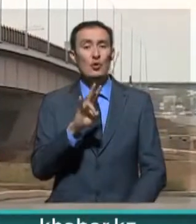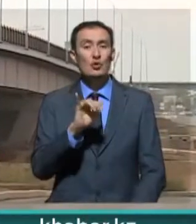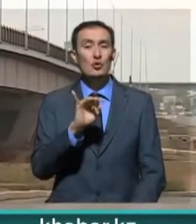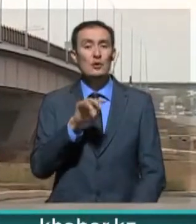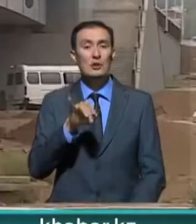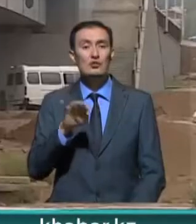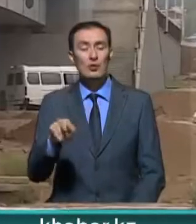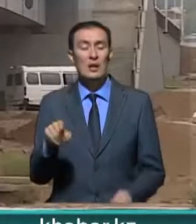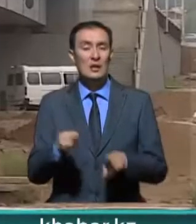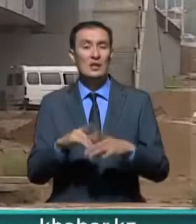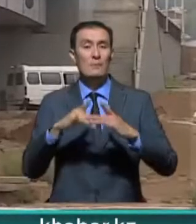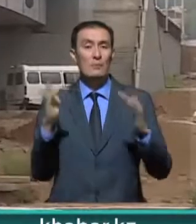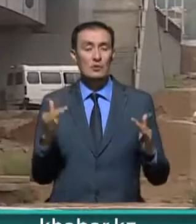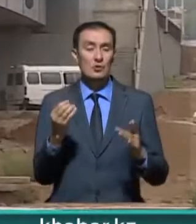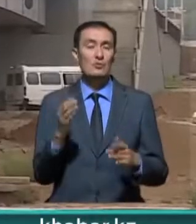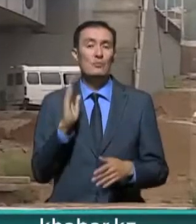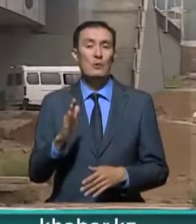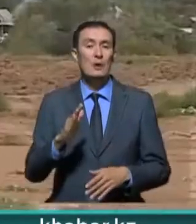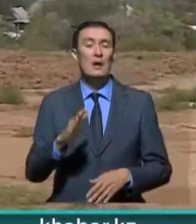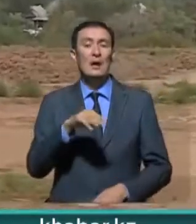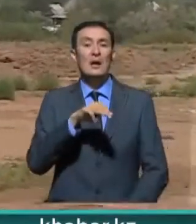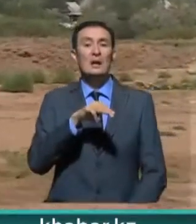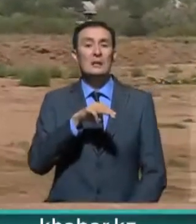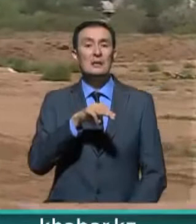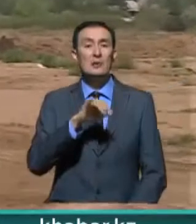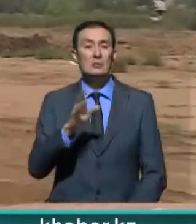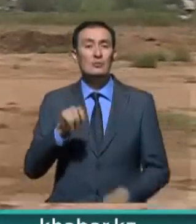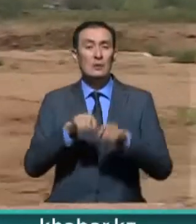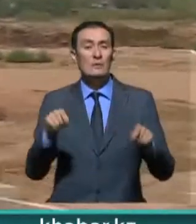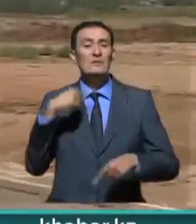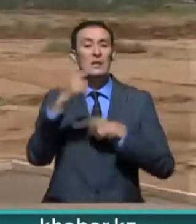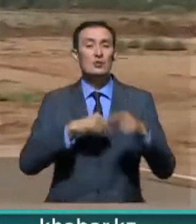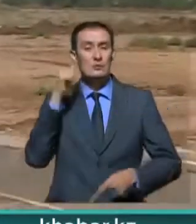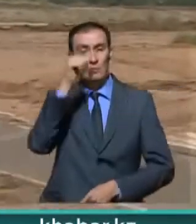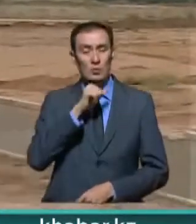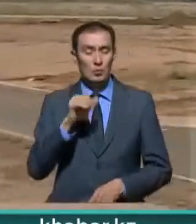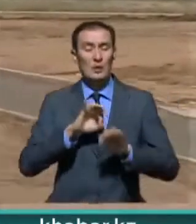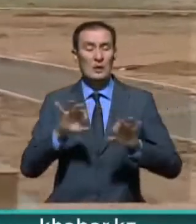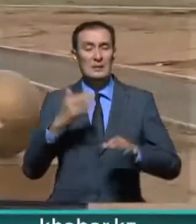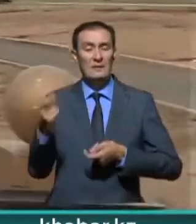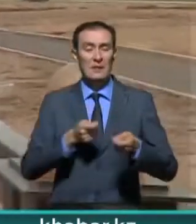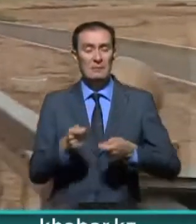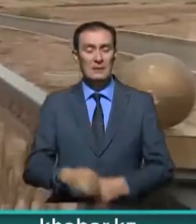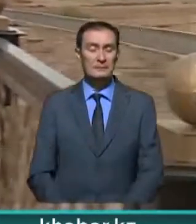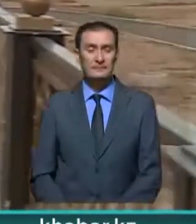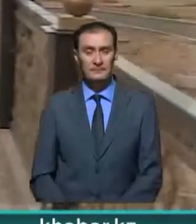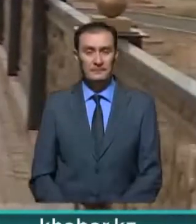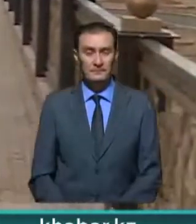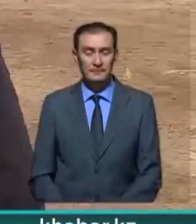И еще один автомост через реку Есиль по проспекту Тайюльсездык планируют открыть в будущем году, рассказали в акимате.